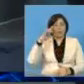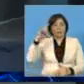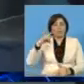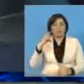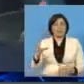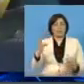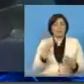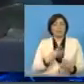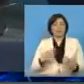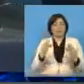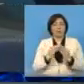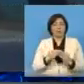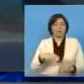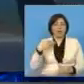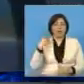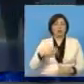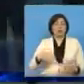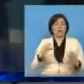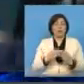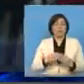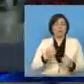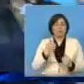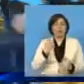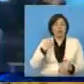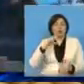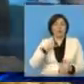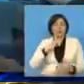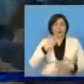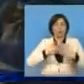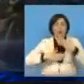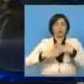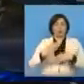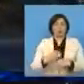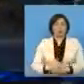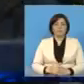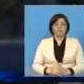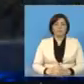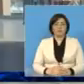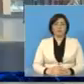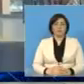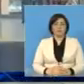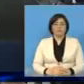жуық команданың арасында жерлестеріміздің үздік болуы зор қуаныш.